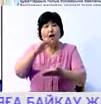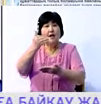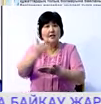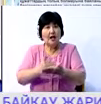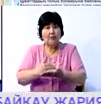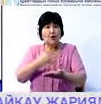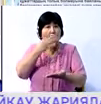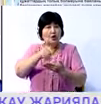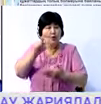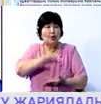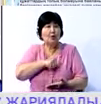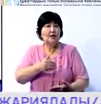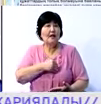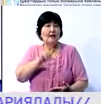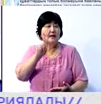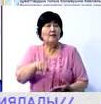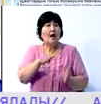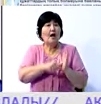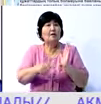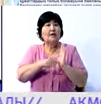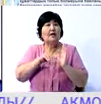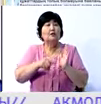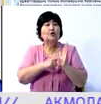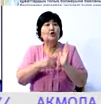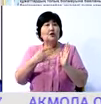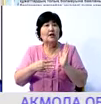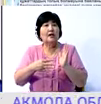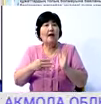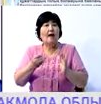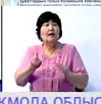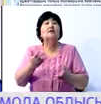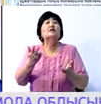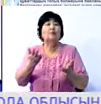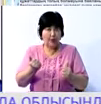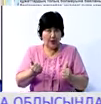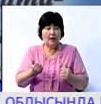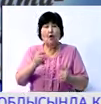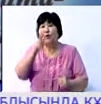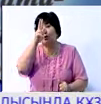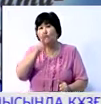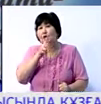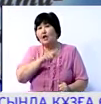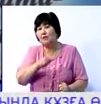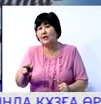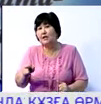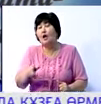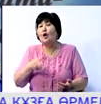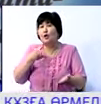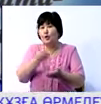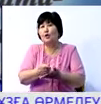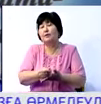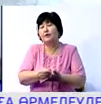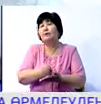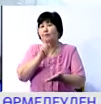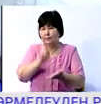жауапкер өзінің талап қоюшыға 66.607 теңге қарыз ақшасын мойындады және оны 3 ай мерзім ішінде толық төлеп есептесу